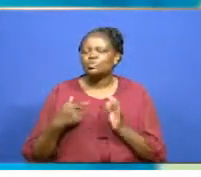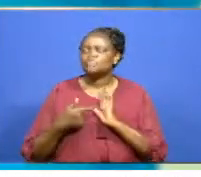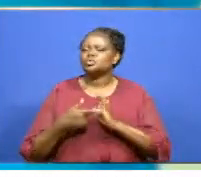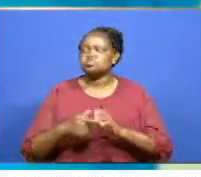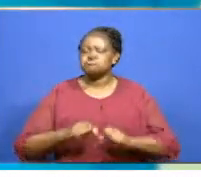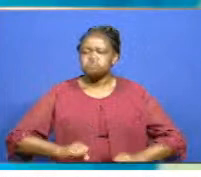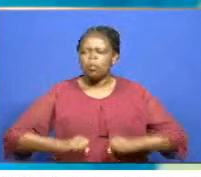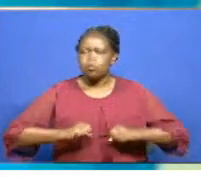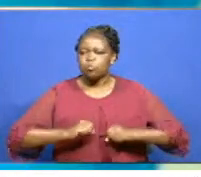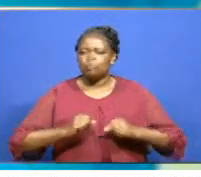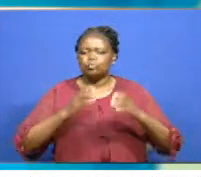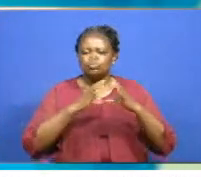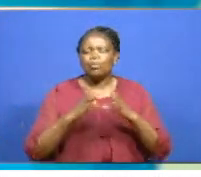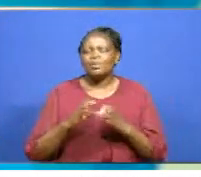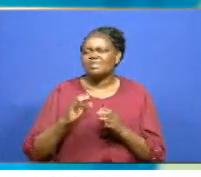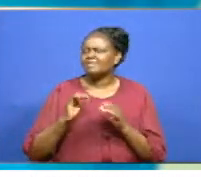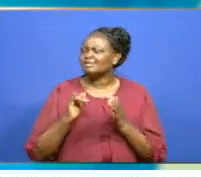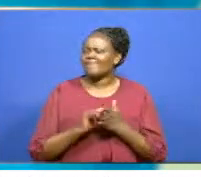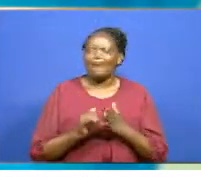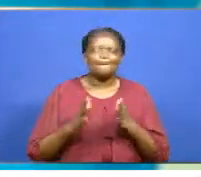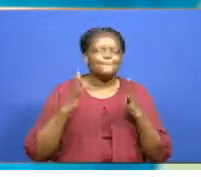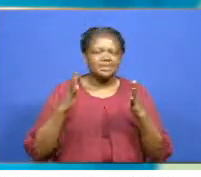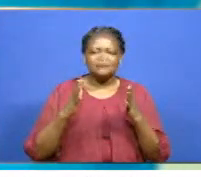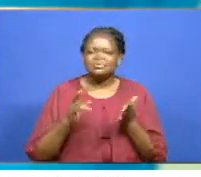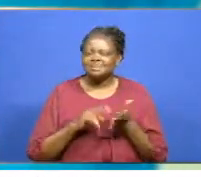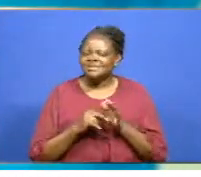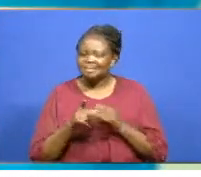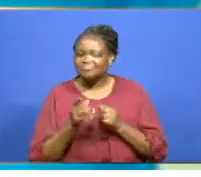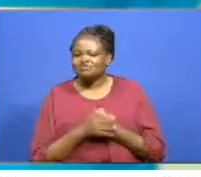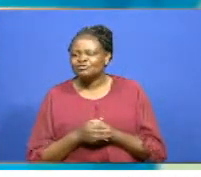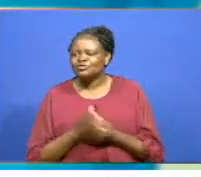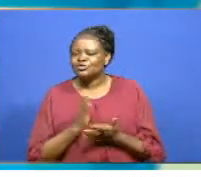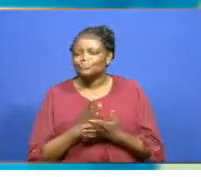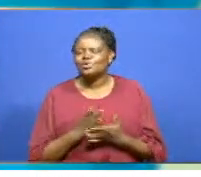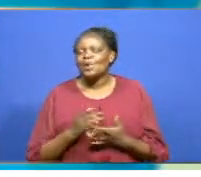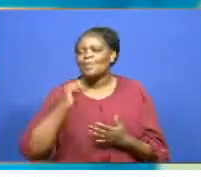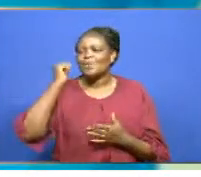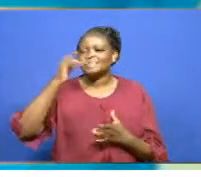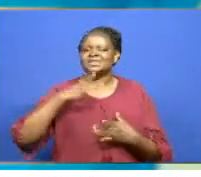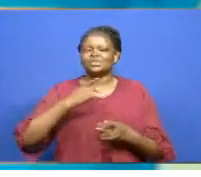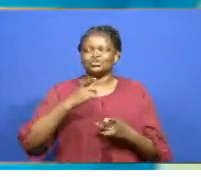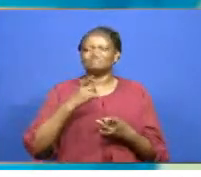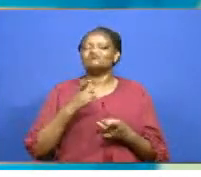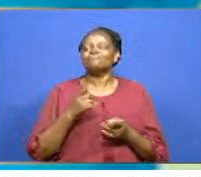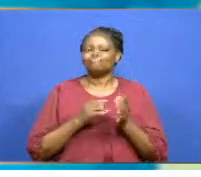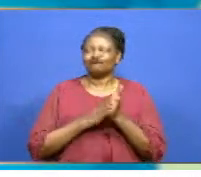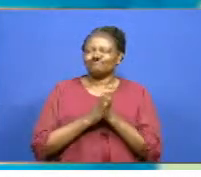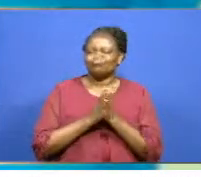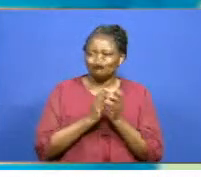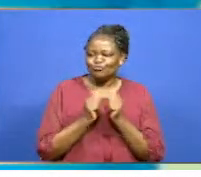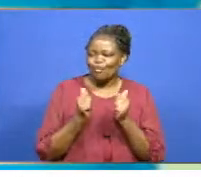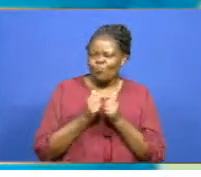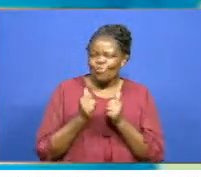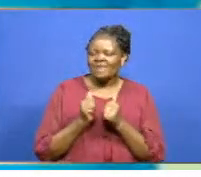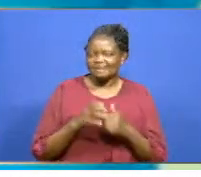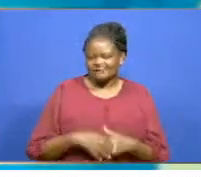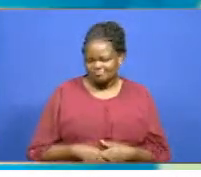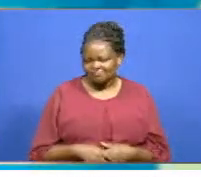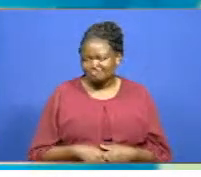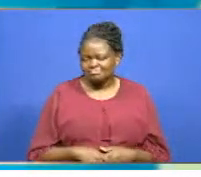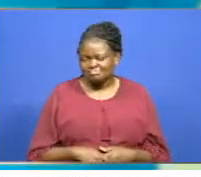hiki ni chama ambacho kinakuja. So ni chaguzi za kuvutia hisia, na pia like zina attract interest